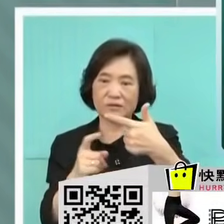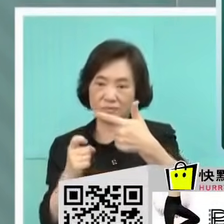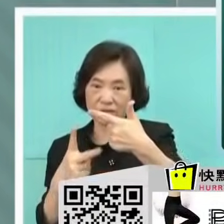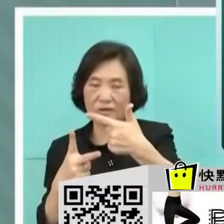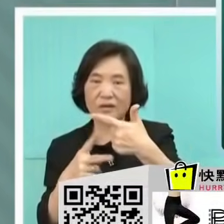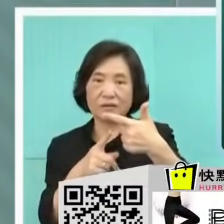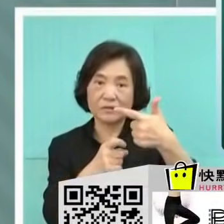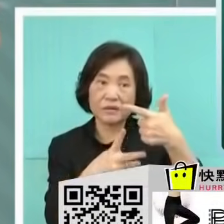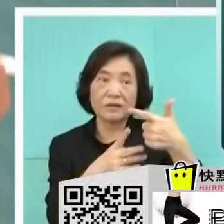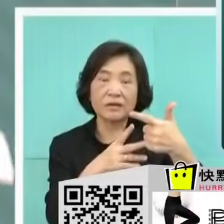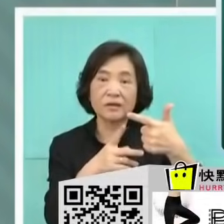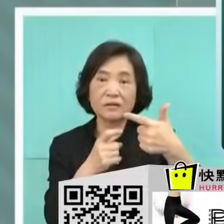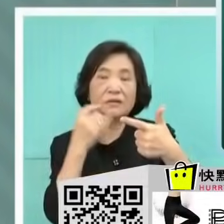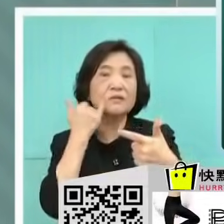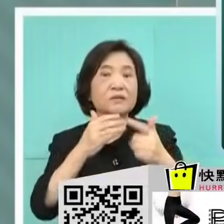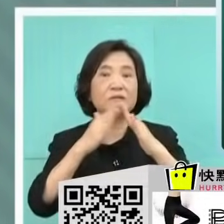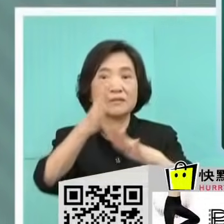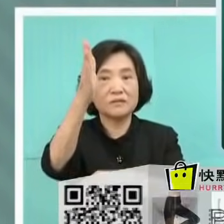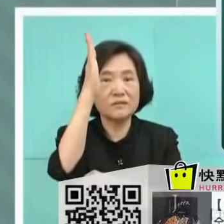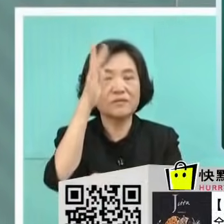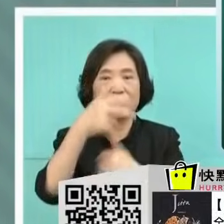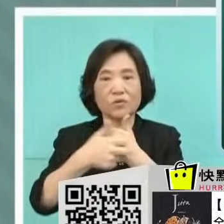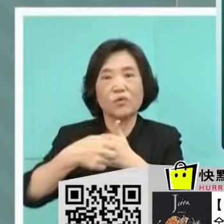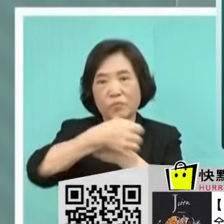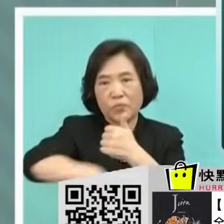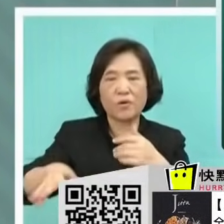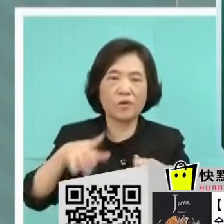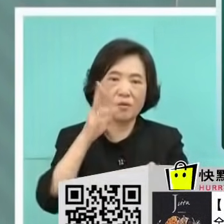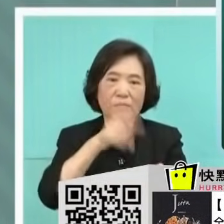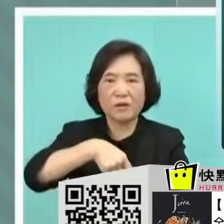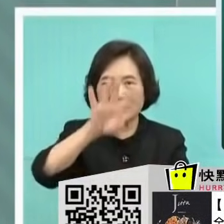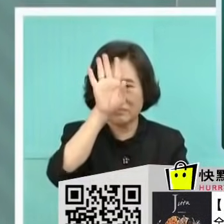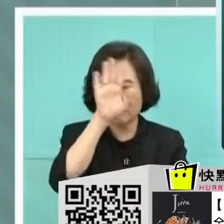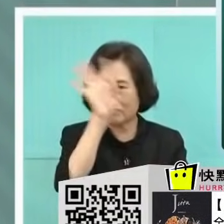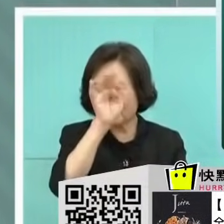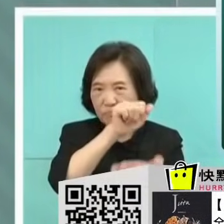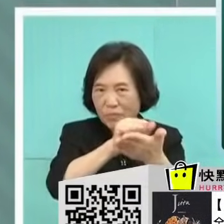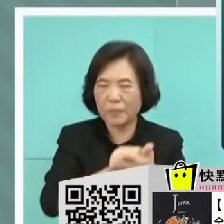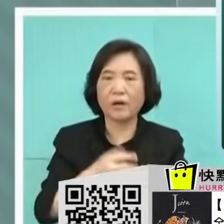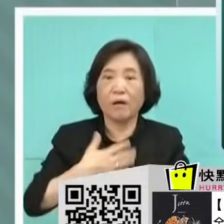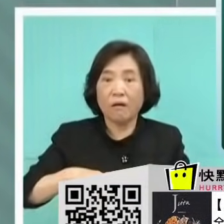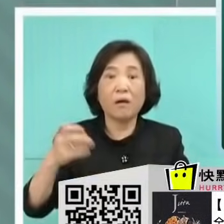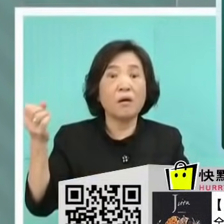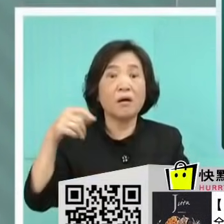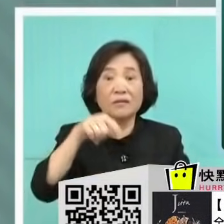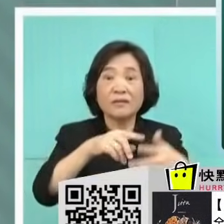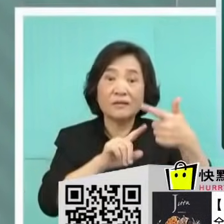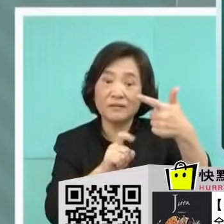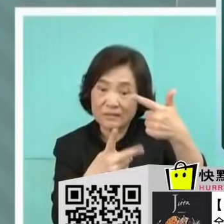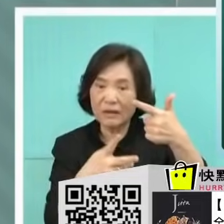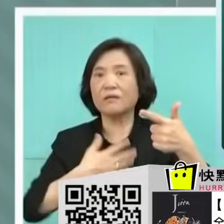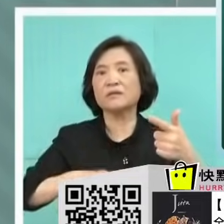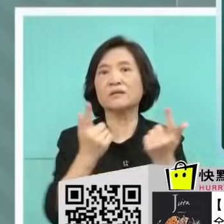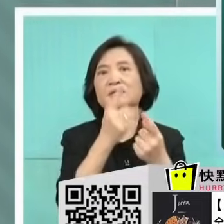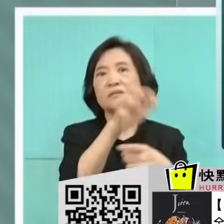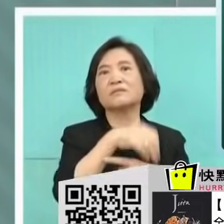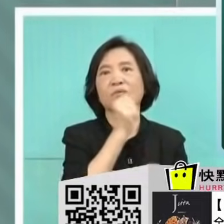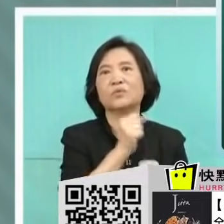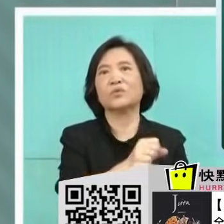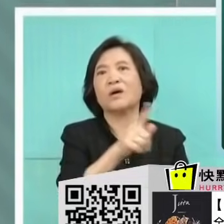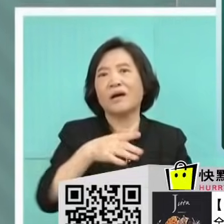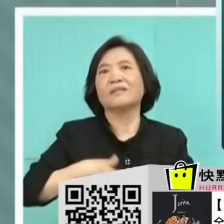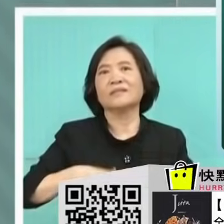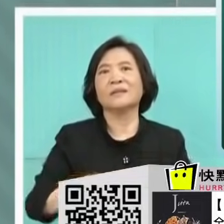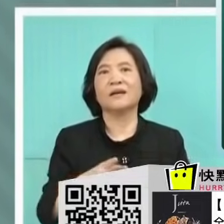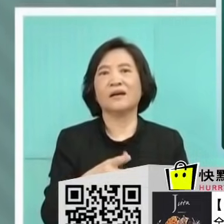由基隆市政府的相关卫生单位去做疫调，所以他们当时就已经知道他在台北农产运销公司果菜市场的仓